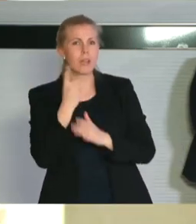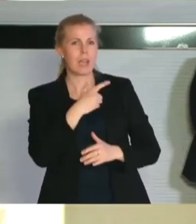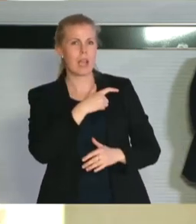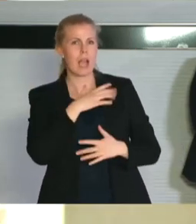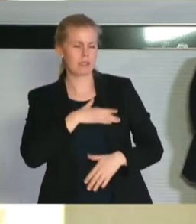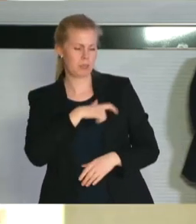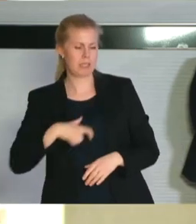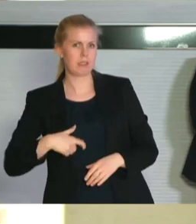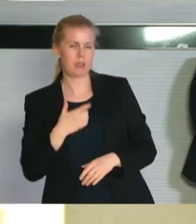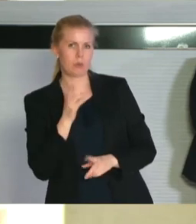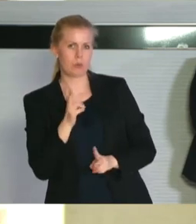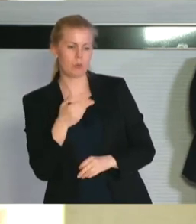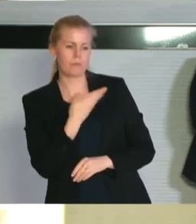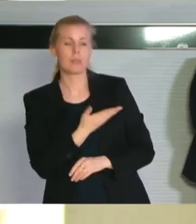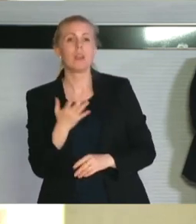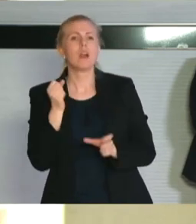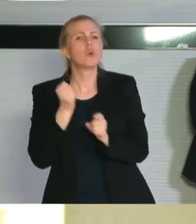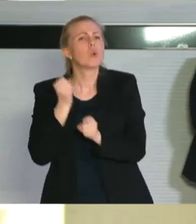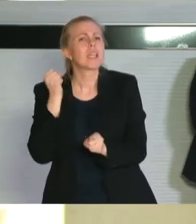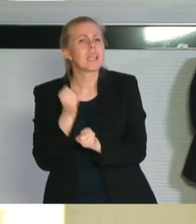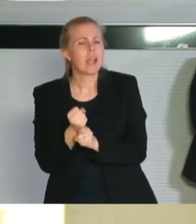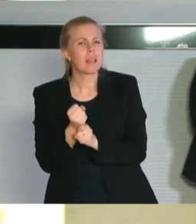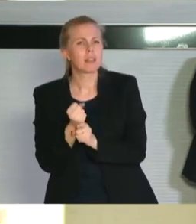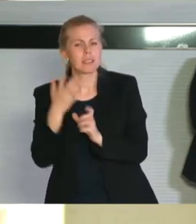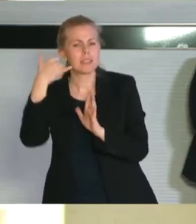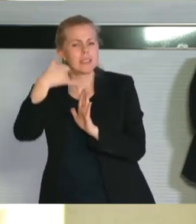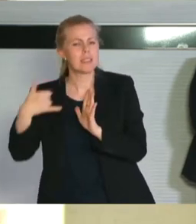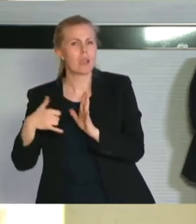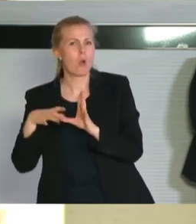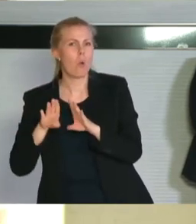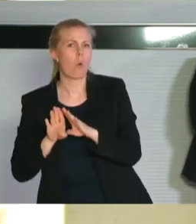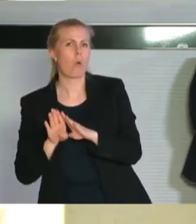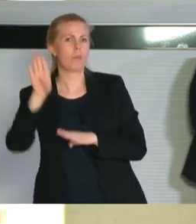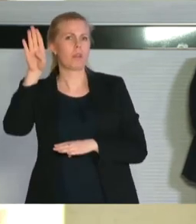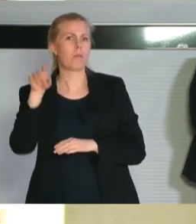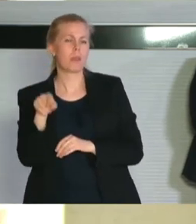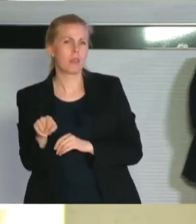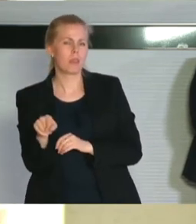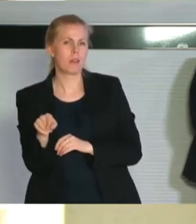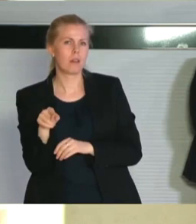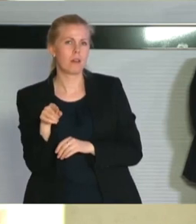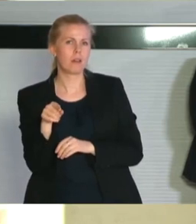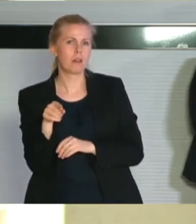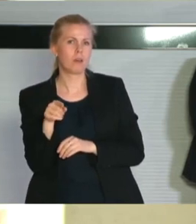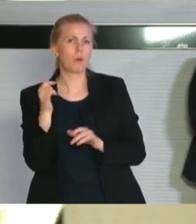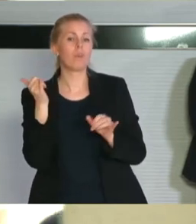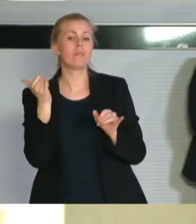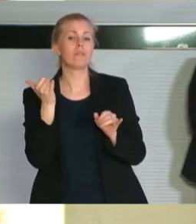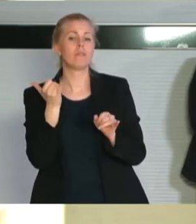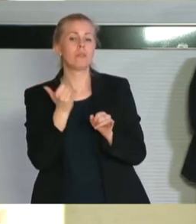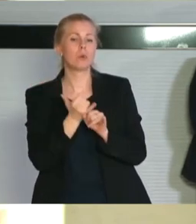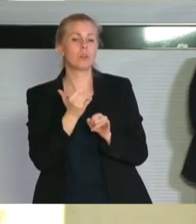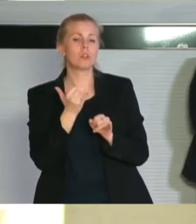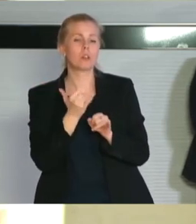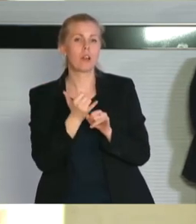helseministeren. Hva konkret ligger i denne opptrappingen, og hvordan blir dette vurdert opp